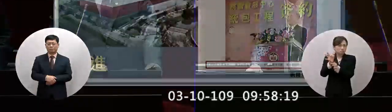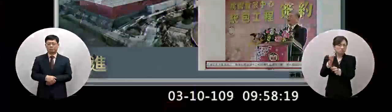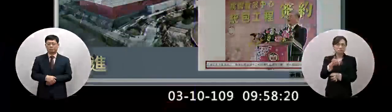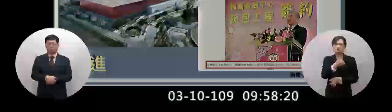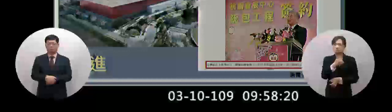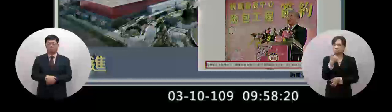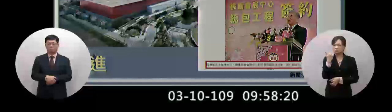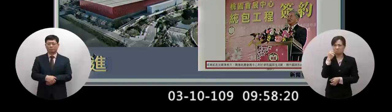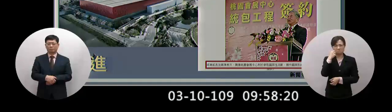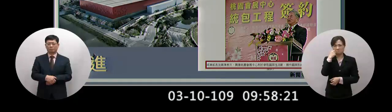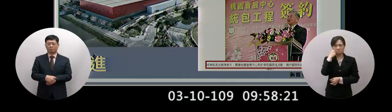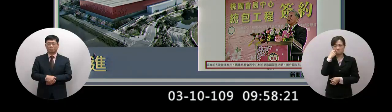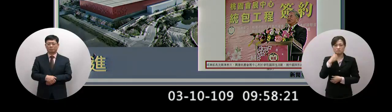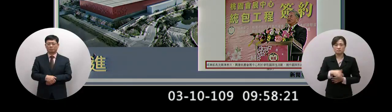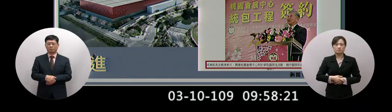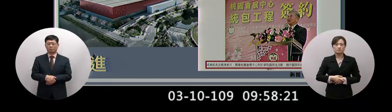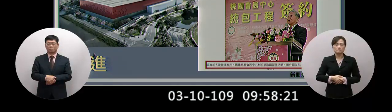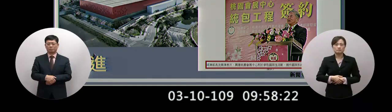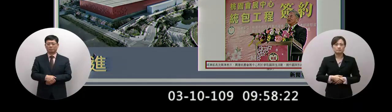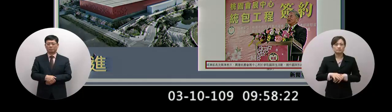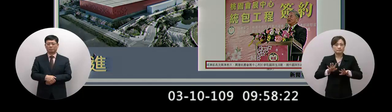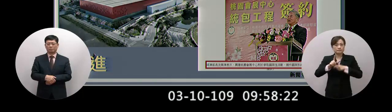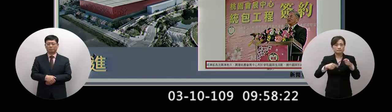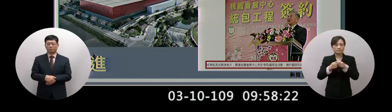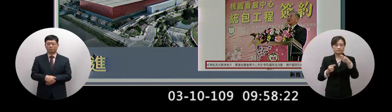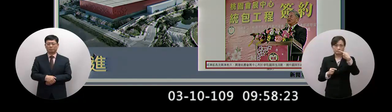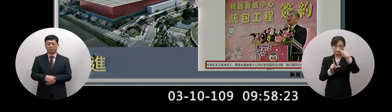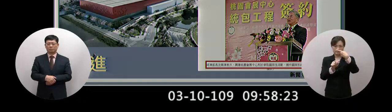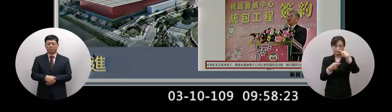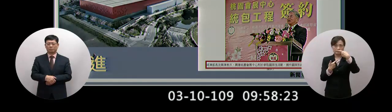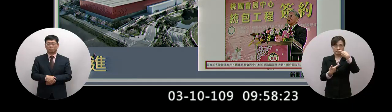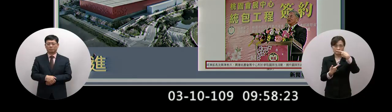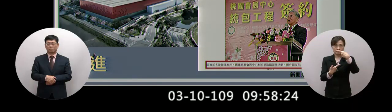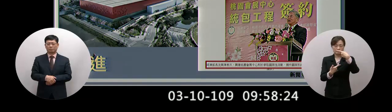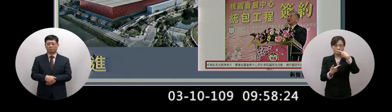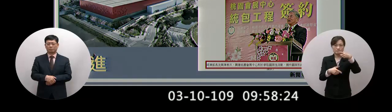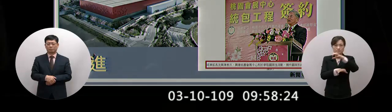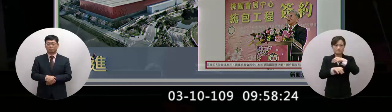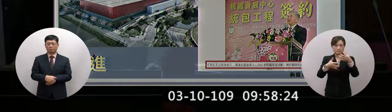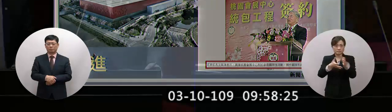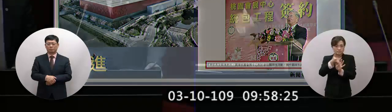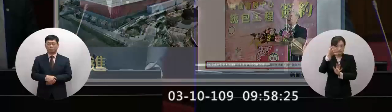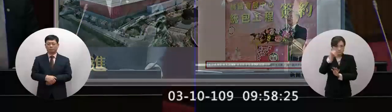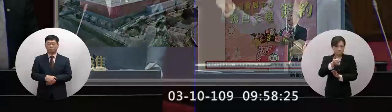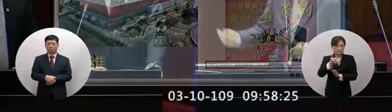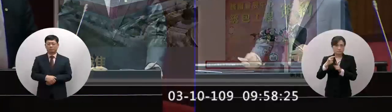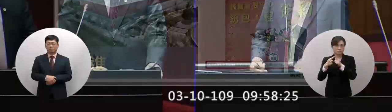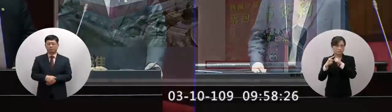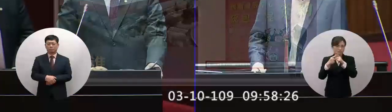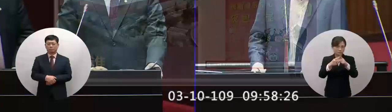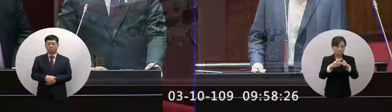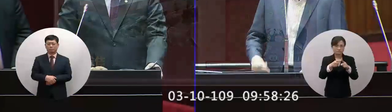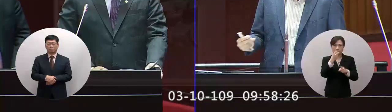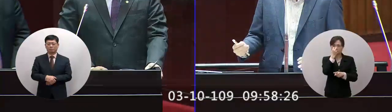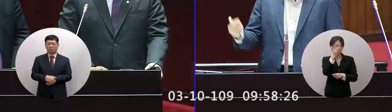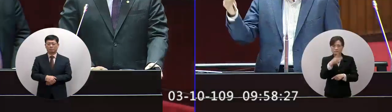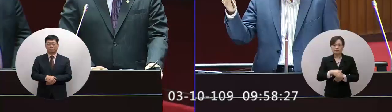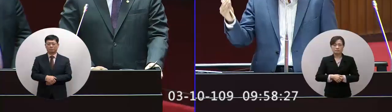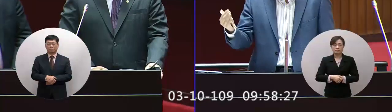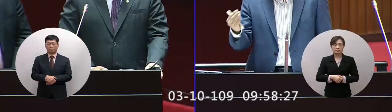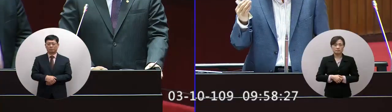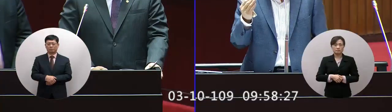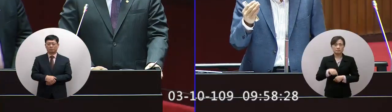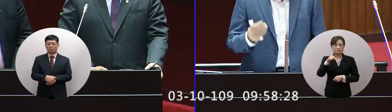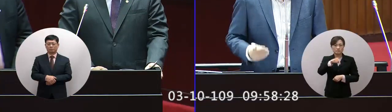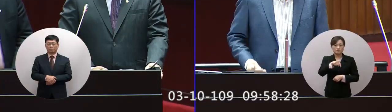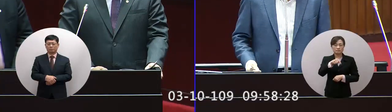桃园会展中心今年1月6号，我想这个经济部部长也到现场去。这个部分是